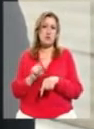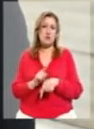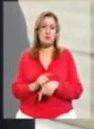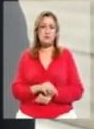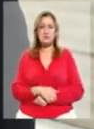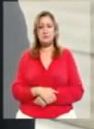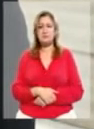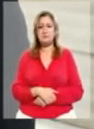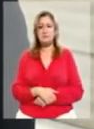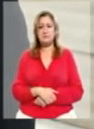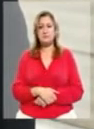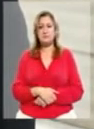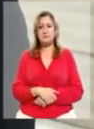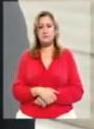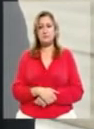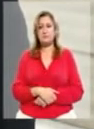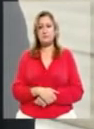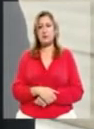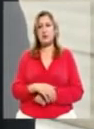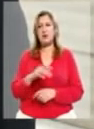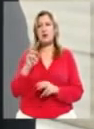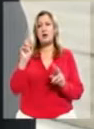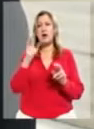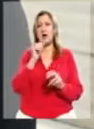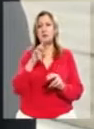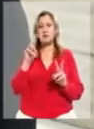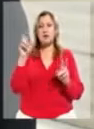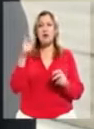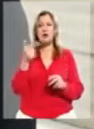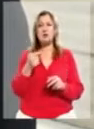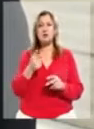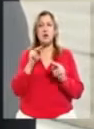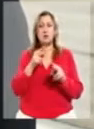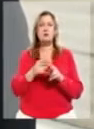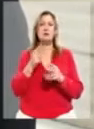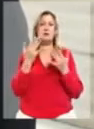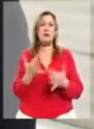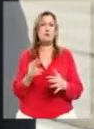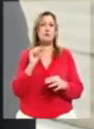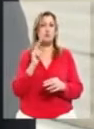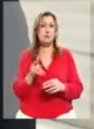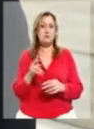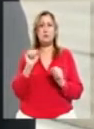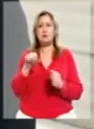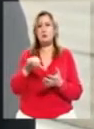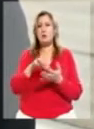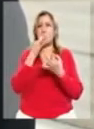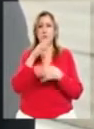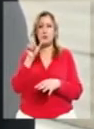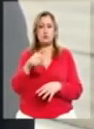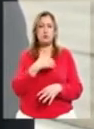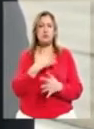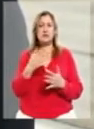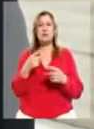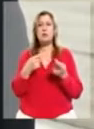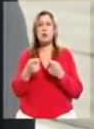ниет білдіруші қатыса алады. Егер сауда орталықтарында дүкендерде түбіртек бермесе, немесе карта бойынша төлемнен бас тартса, тұрғындар осы туралы хабарлау арқылы